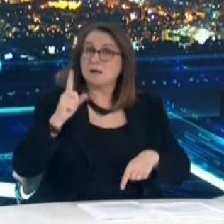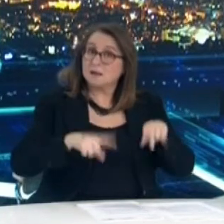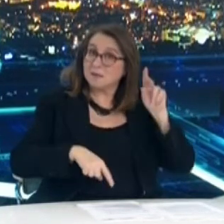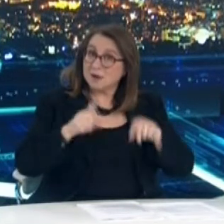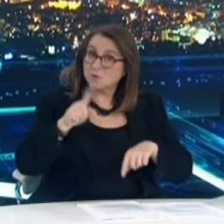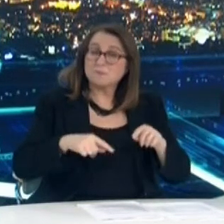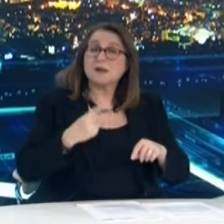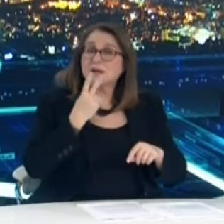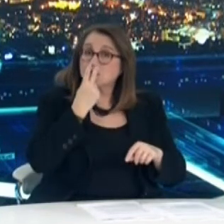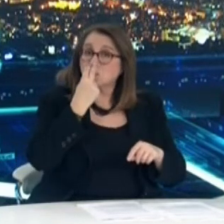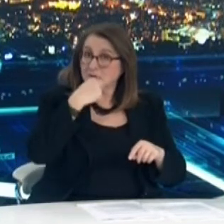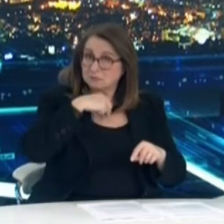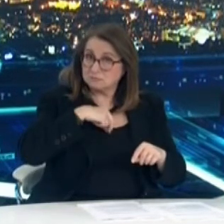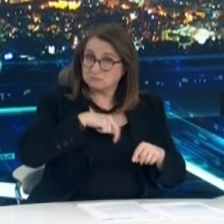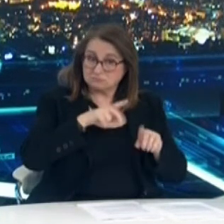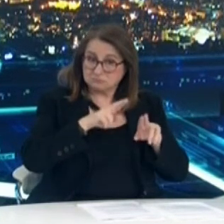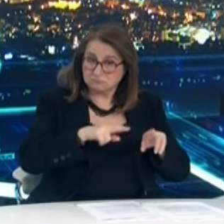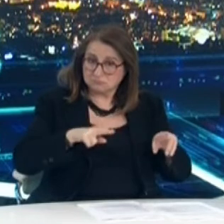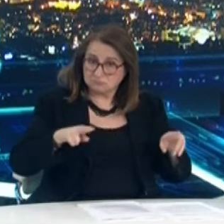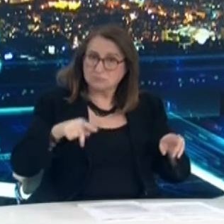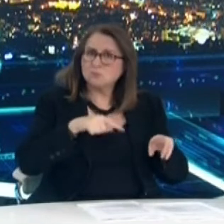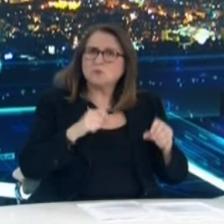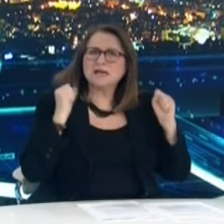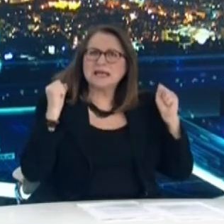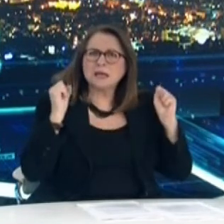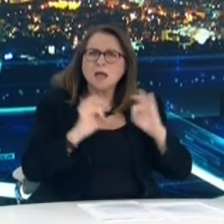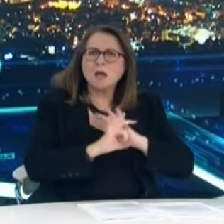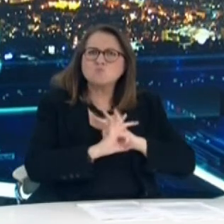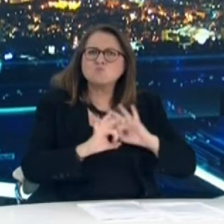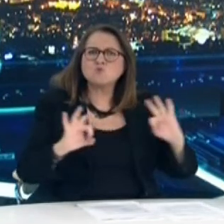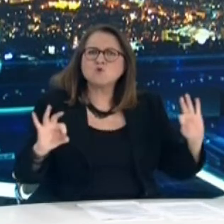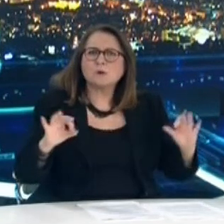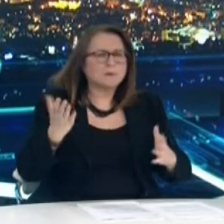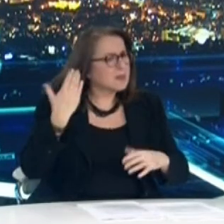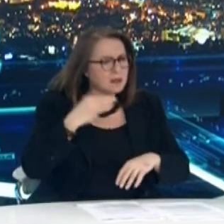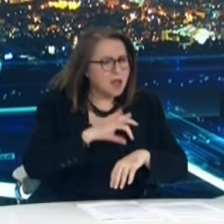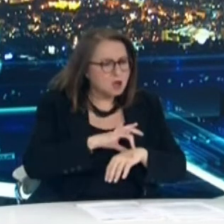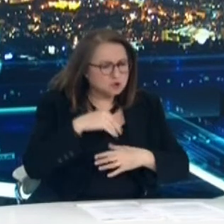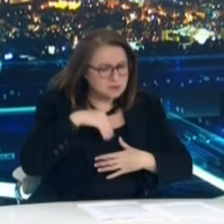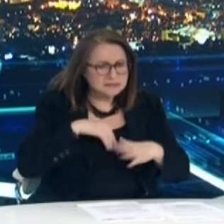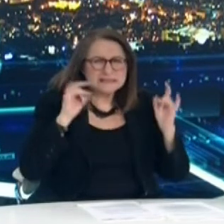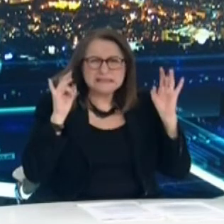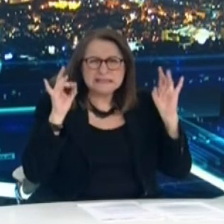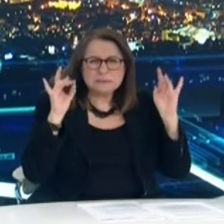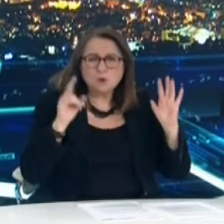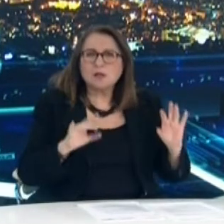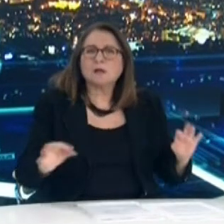διασωληνωμένοι συμπολίτες μας οι οποίοι δεν έχουν υποκείμενα νοσήματα. Η διαθεσιμότητα στις κλίνες εντατικής θεραπείας είναι